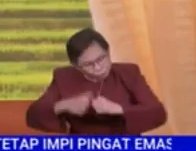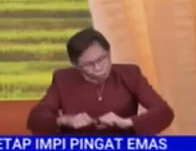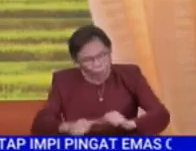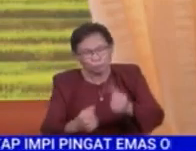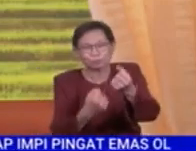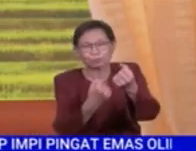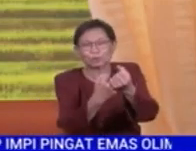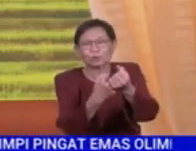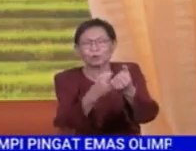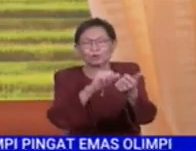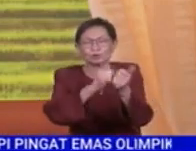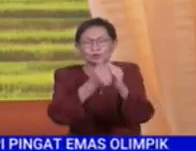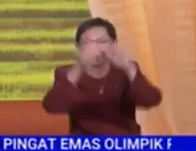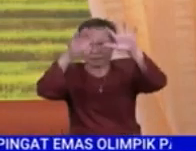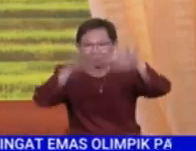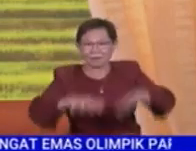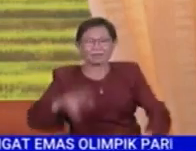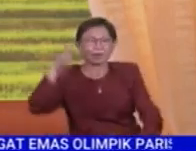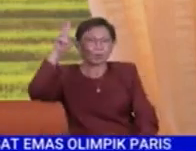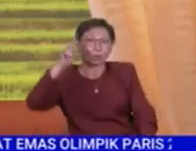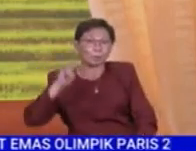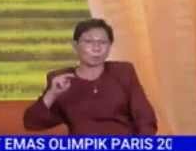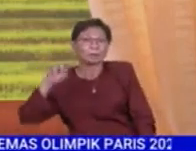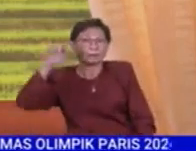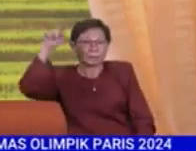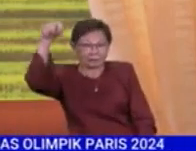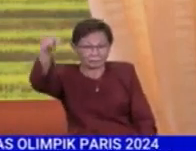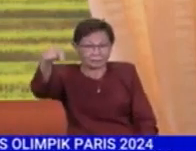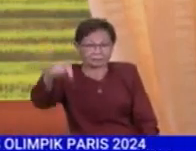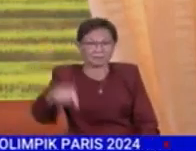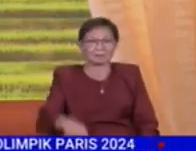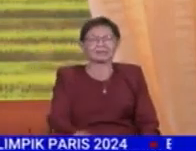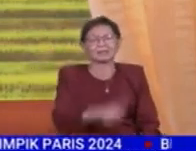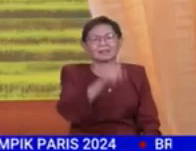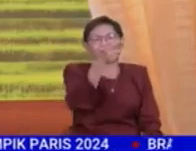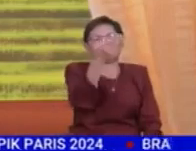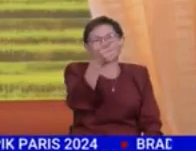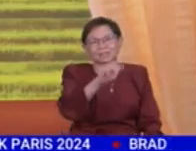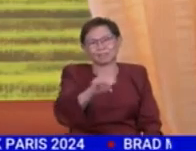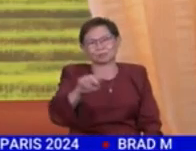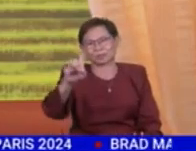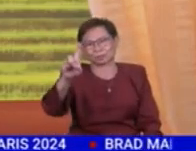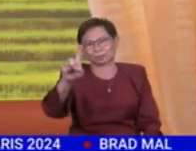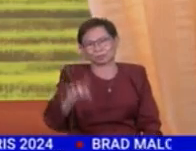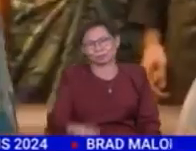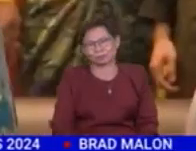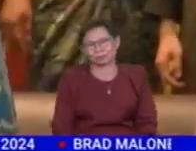di sekansi Hanoi Vietnam nanti di saluran RTN.